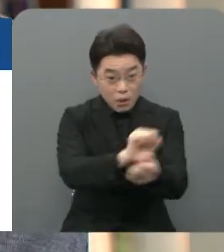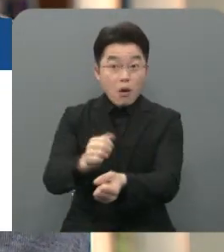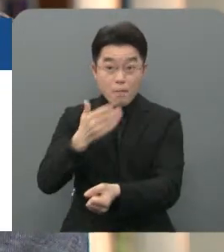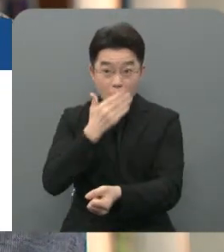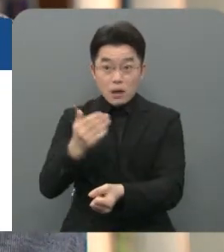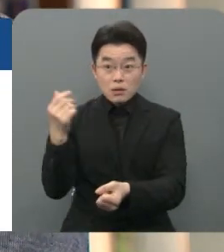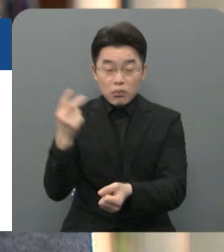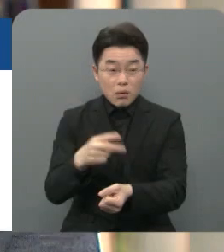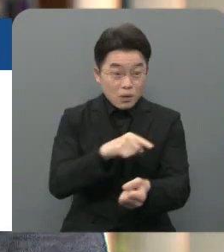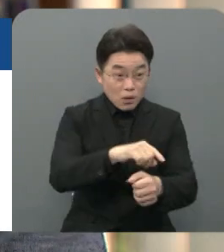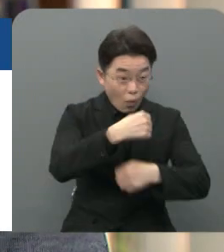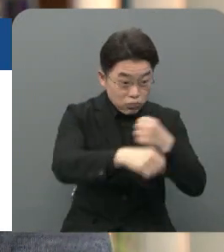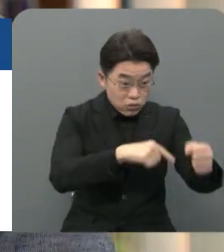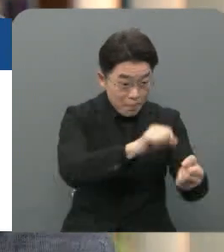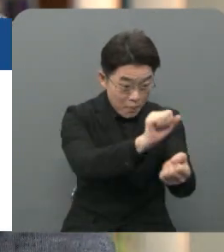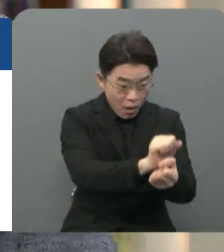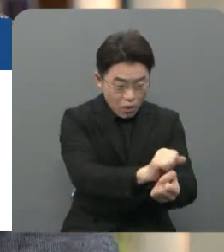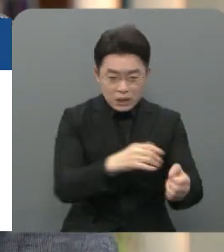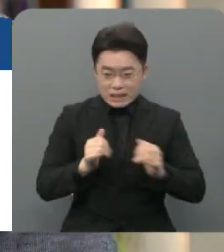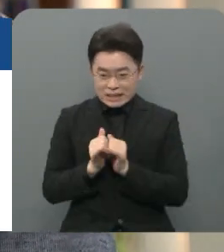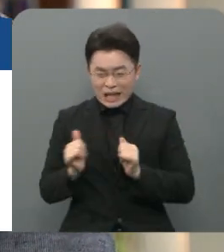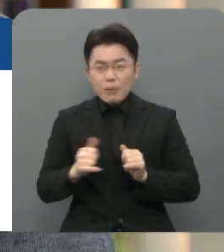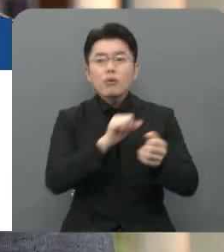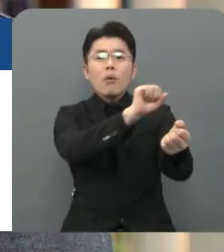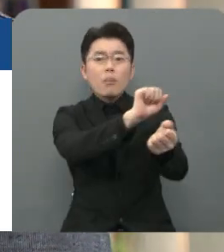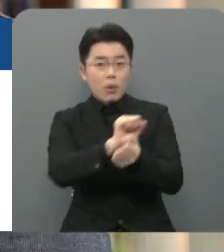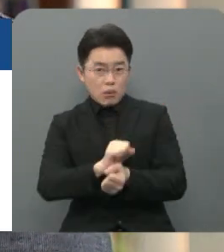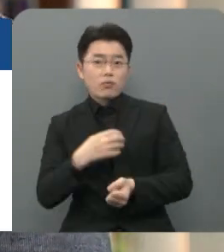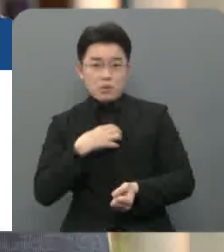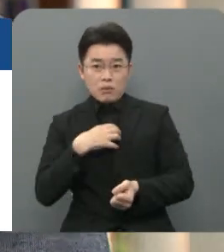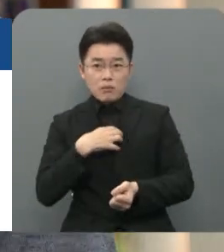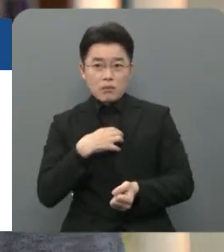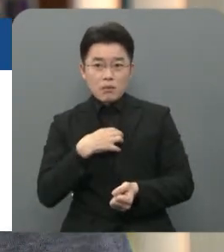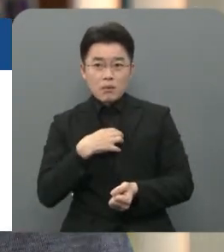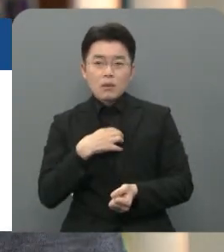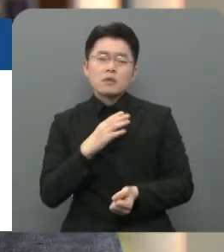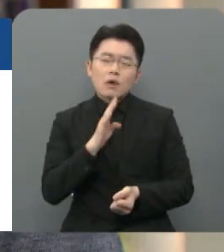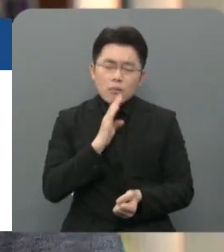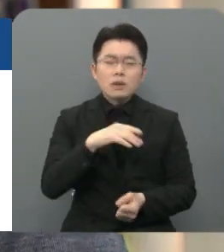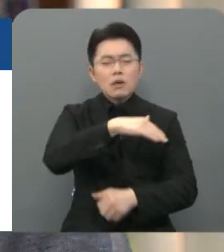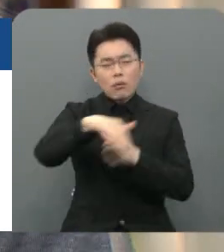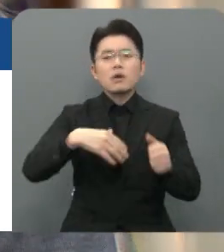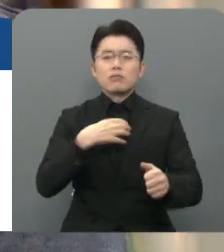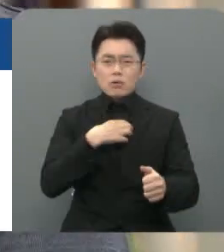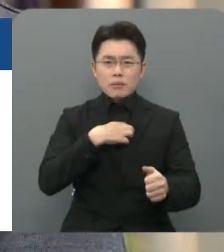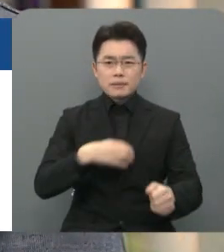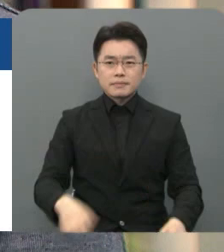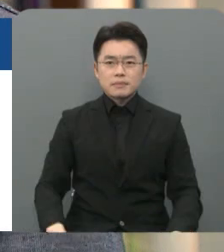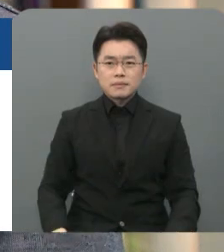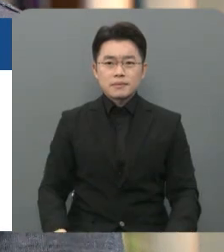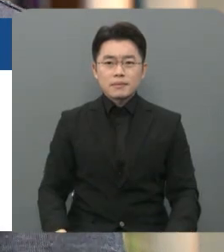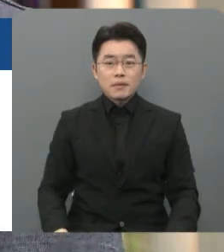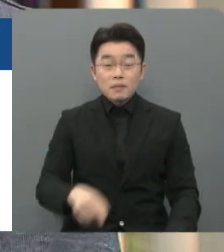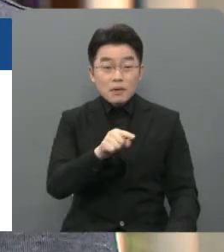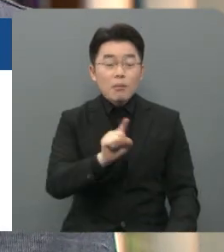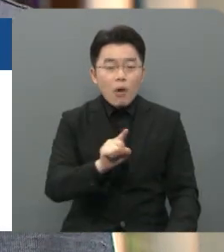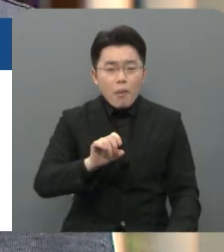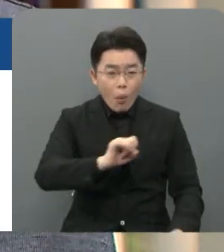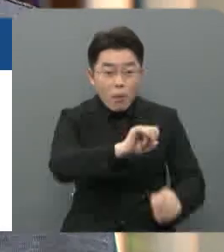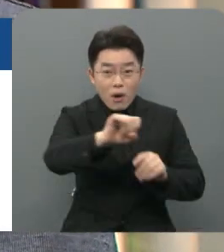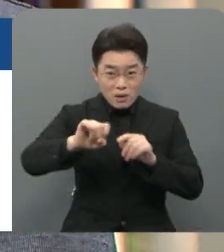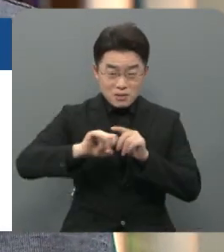또 동물에게도 병원체가 전파할 수 있기 때문에 굉장히 위험한 상황이라고 보입니다. 이것은